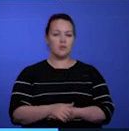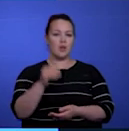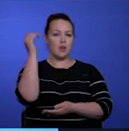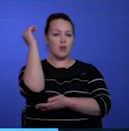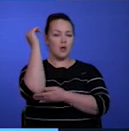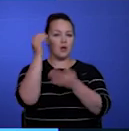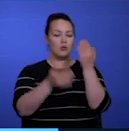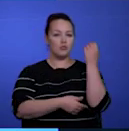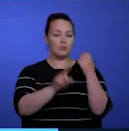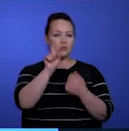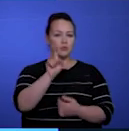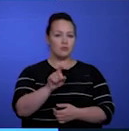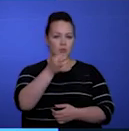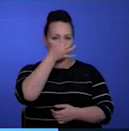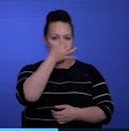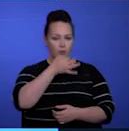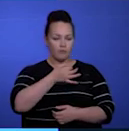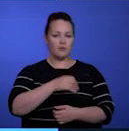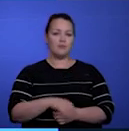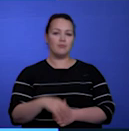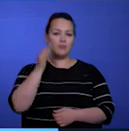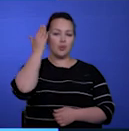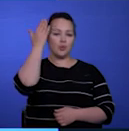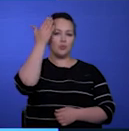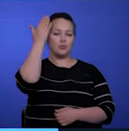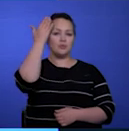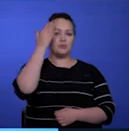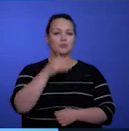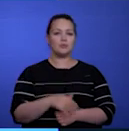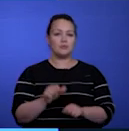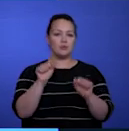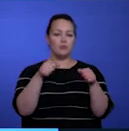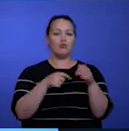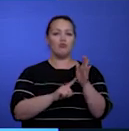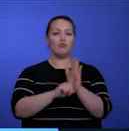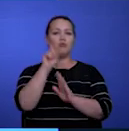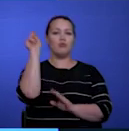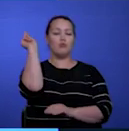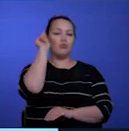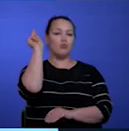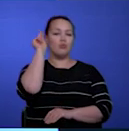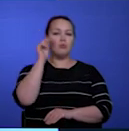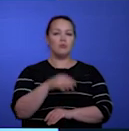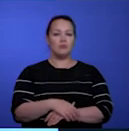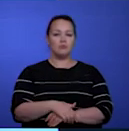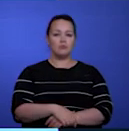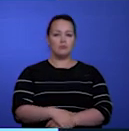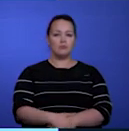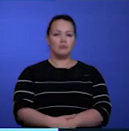спинка ровная молодцы теперь можно начинать наш урок